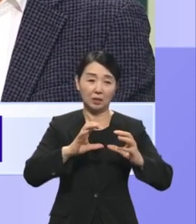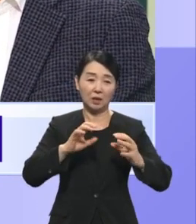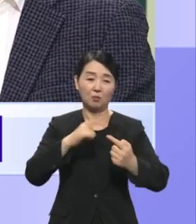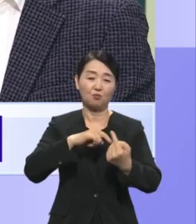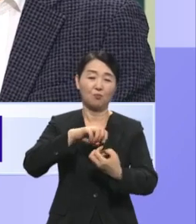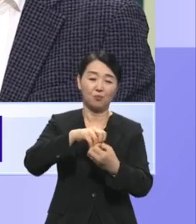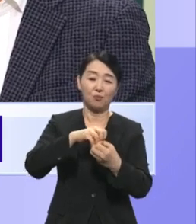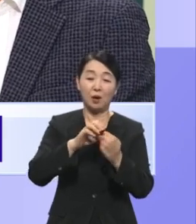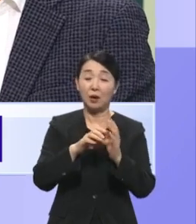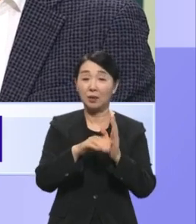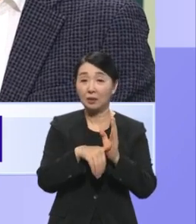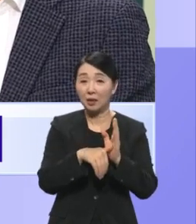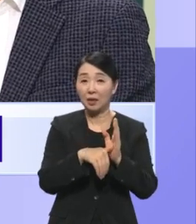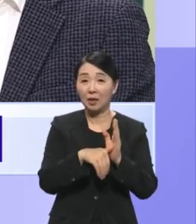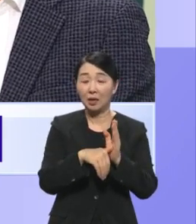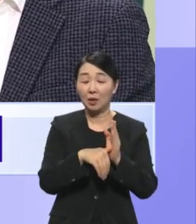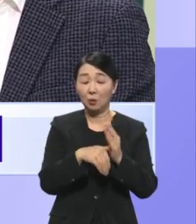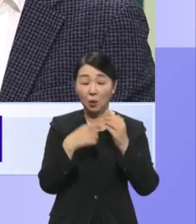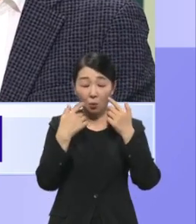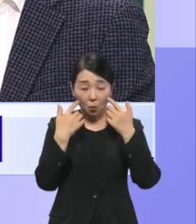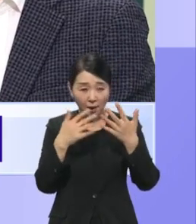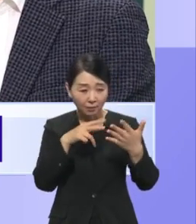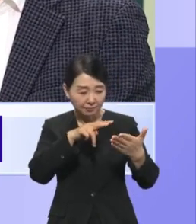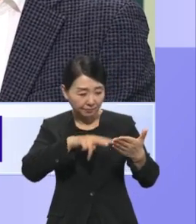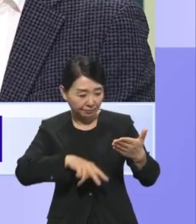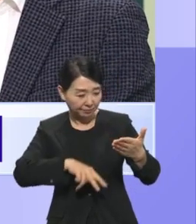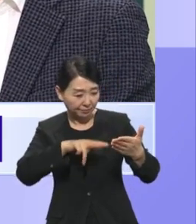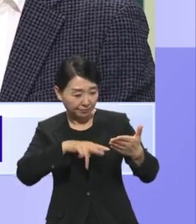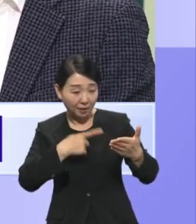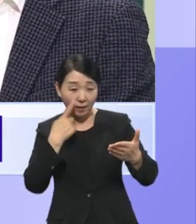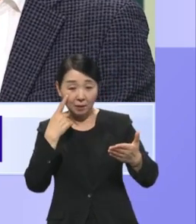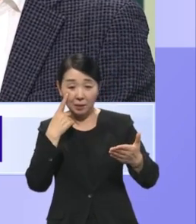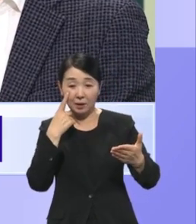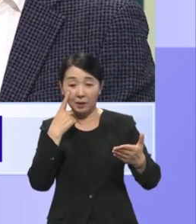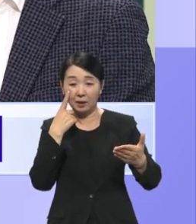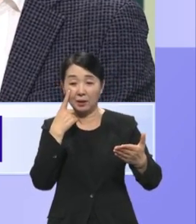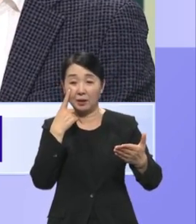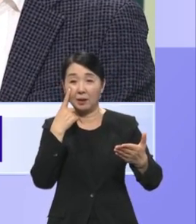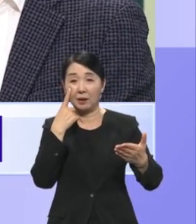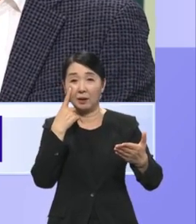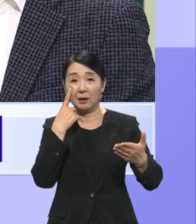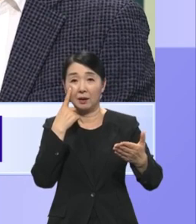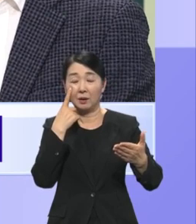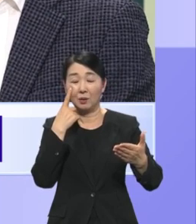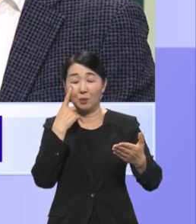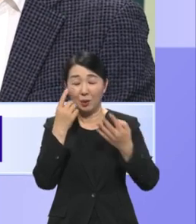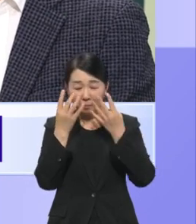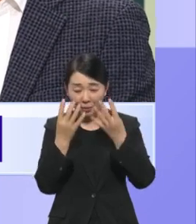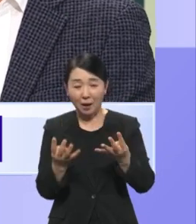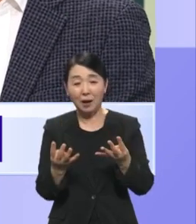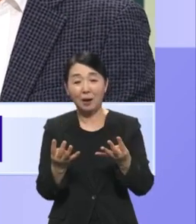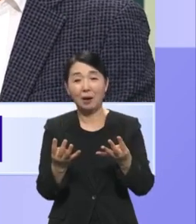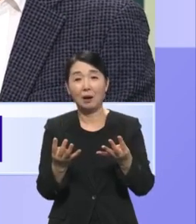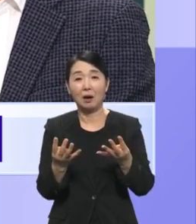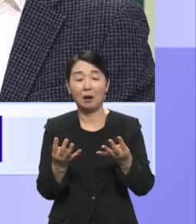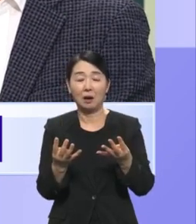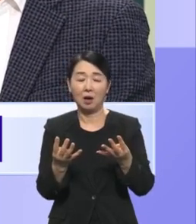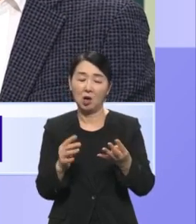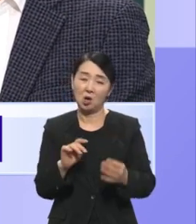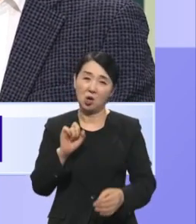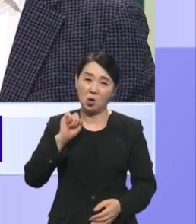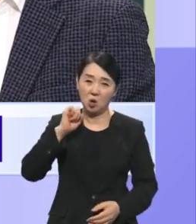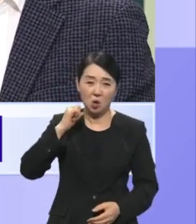그 맥을 정확하게 읽어 보면은 쉽게 또 그 사명부권하기 해주기 어려운